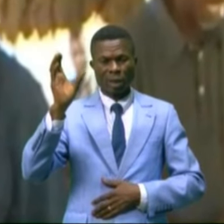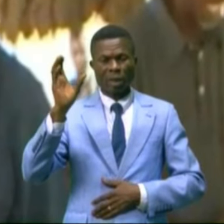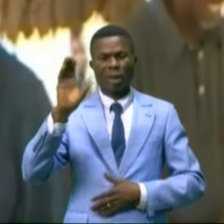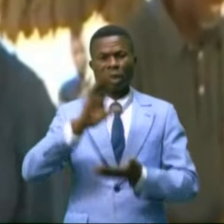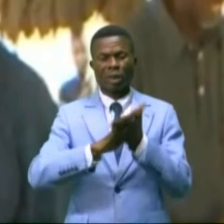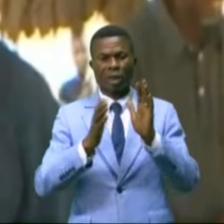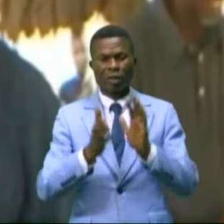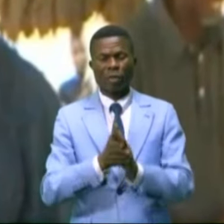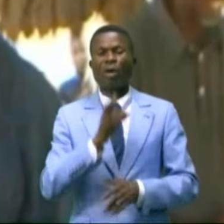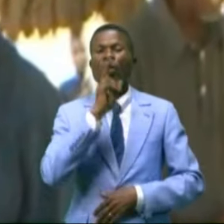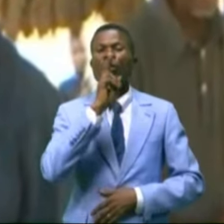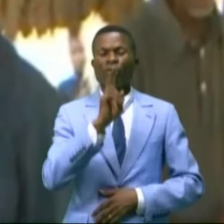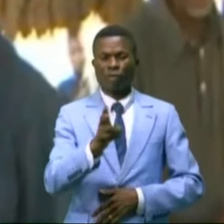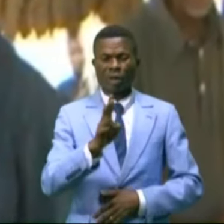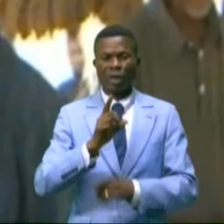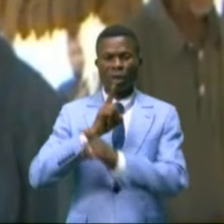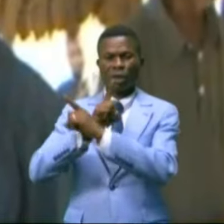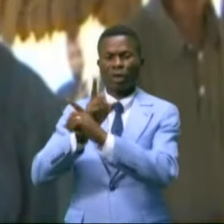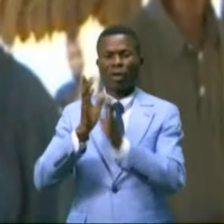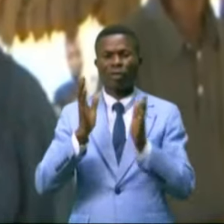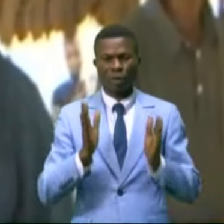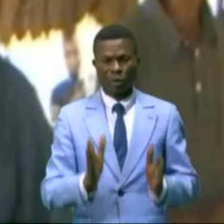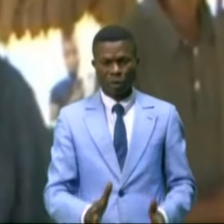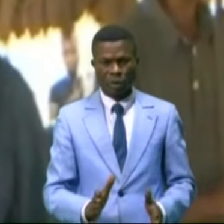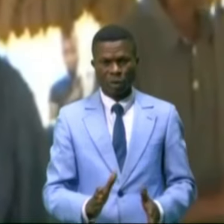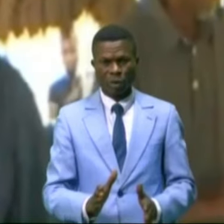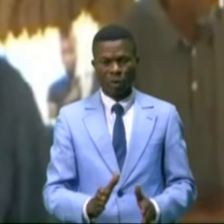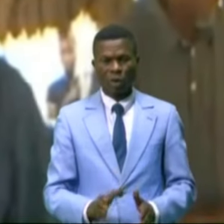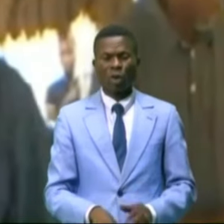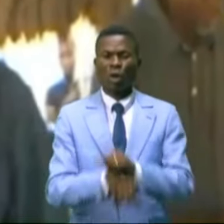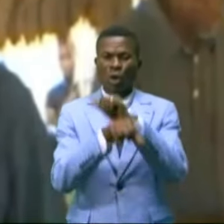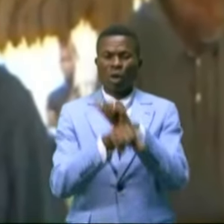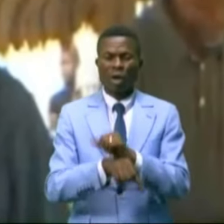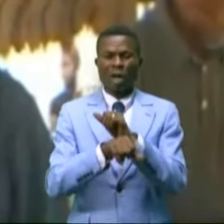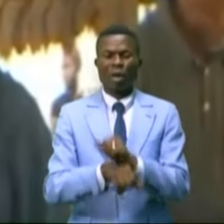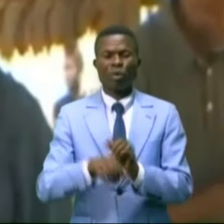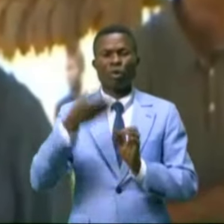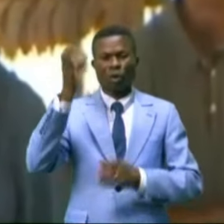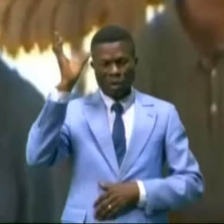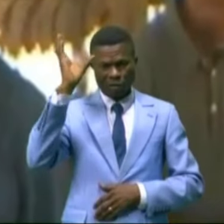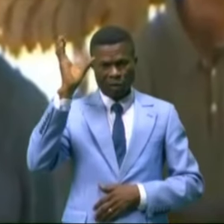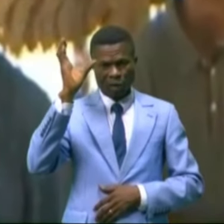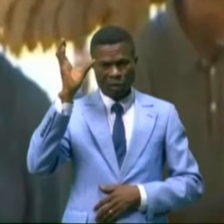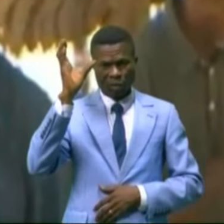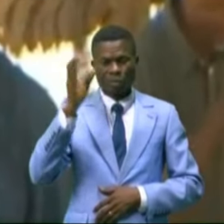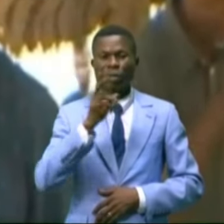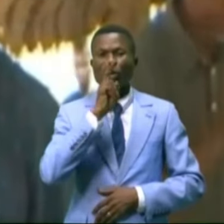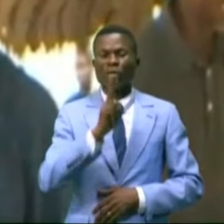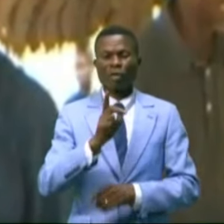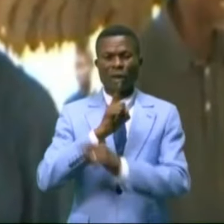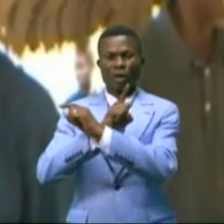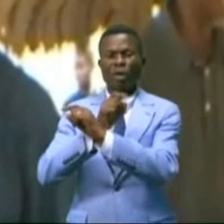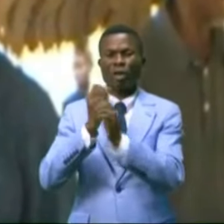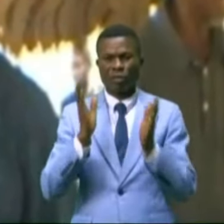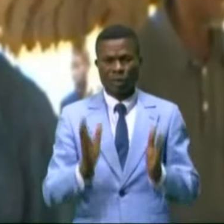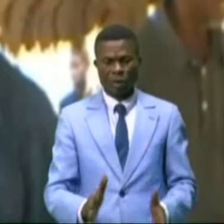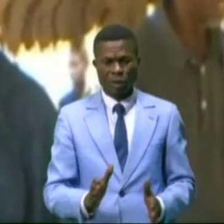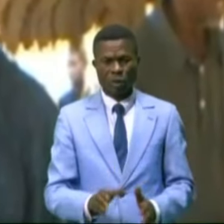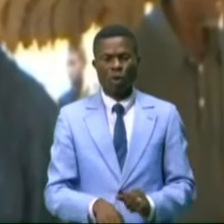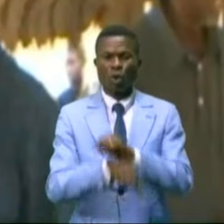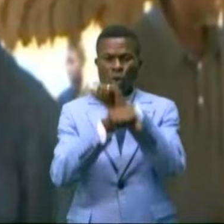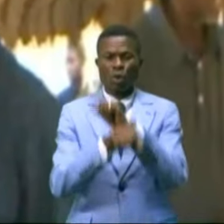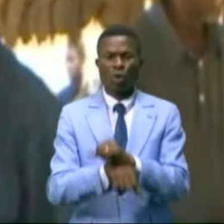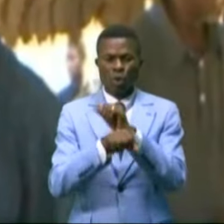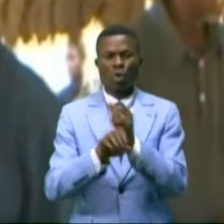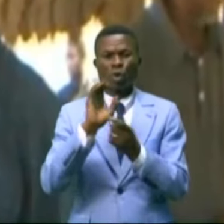les vrais défenseur de rutes traditionnel le vrai défenseur de la tradition